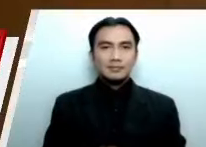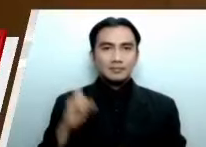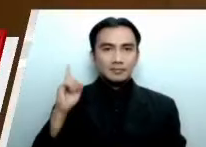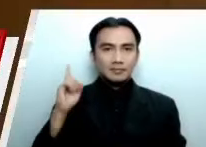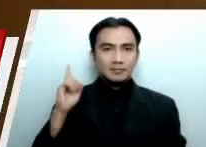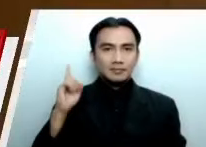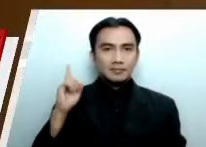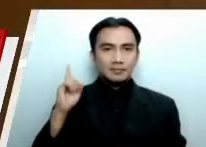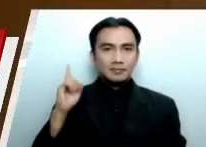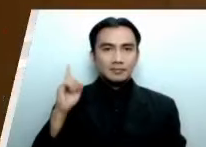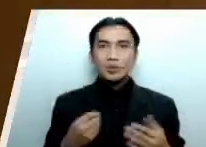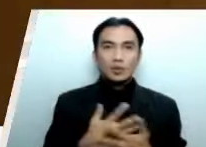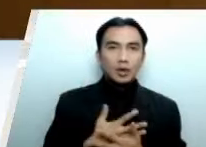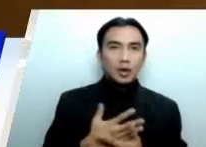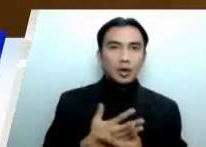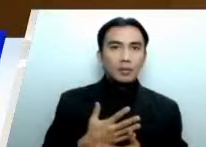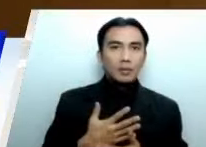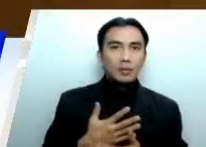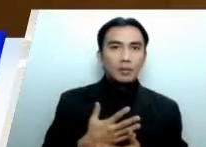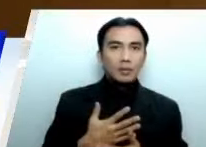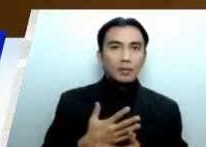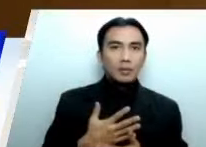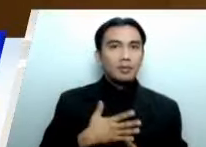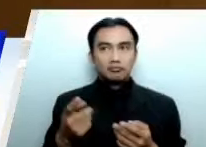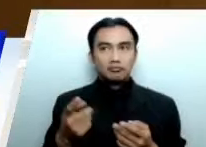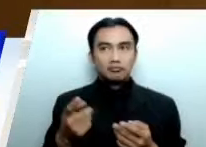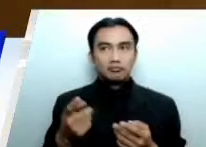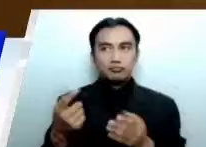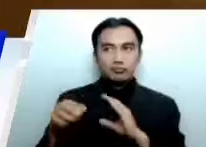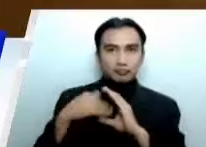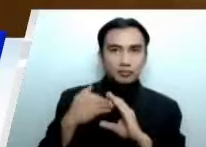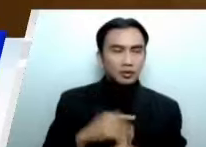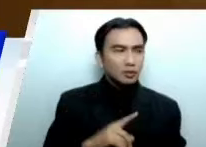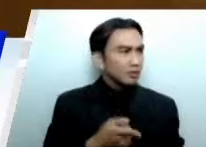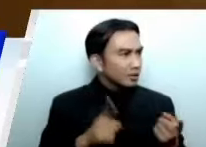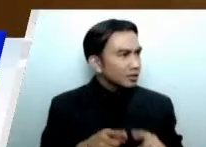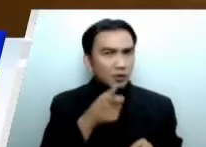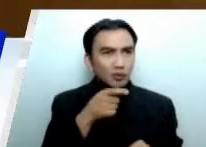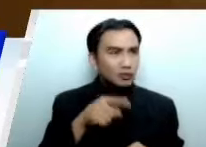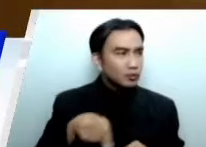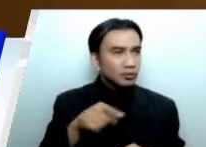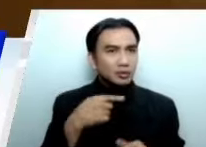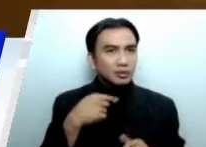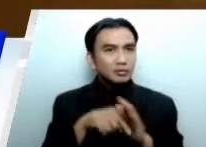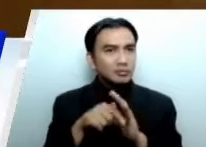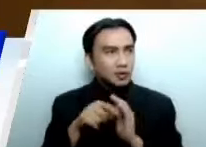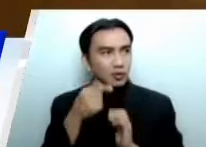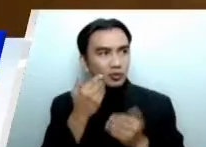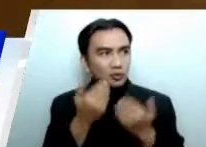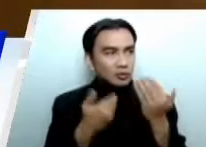ko, minimessage ako na bakit ganun yung nangyayari, sino-sino ba yung mamamatay, sino-sino yung mga mawawala.